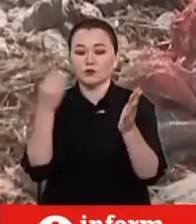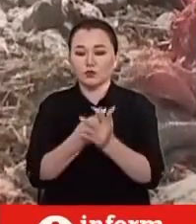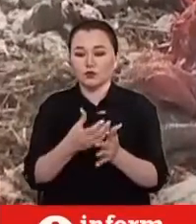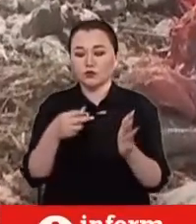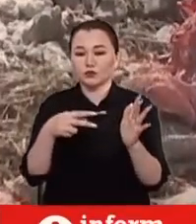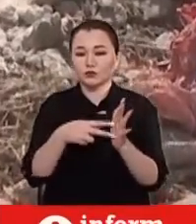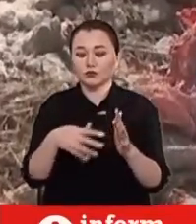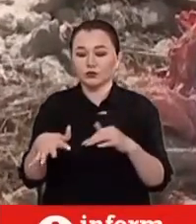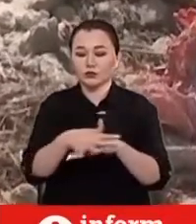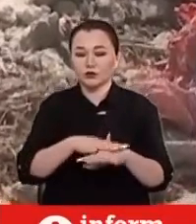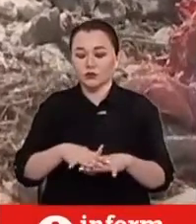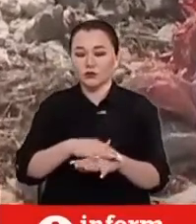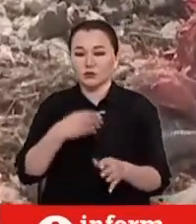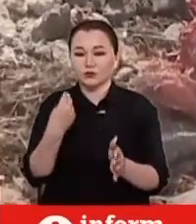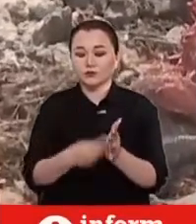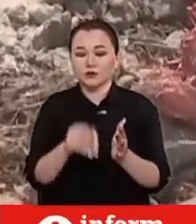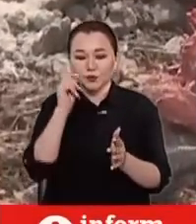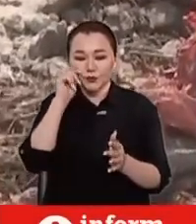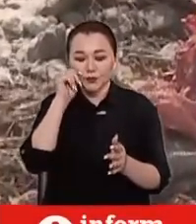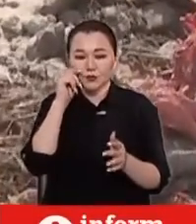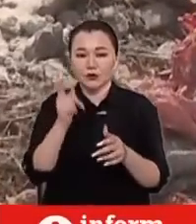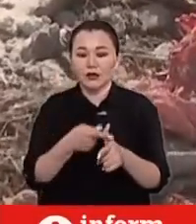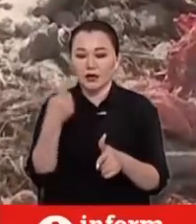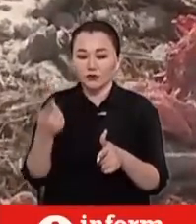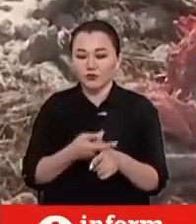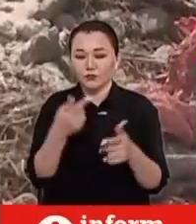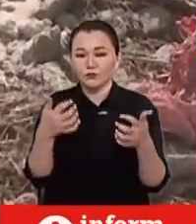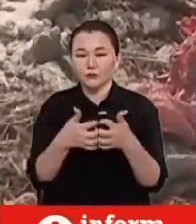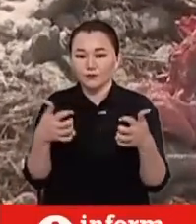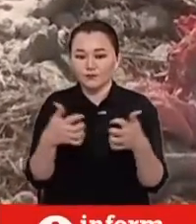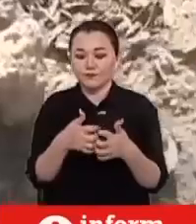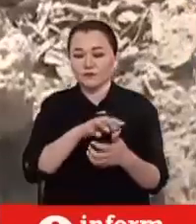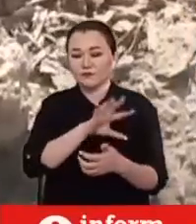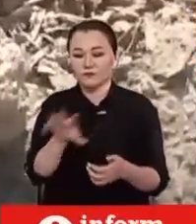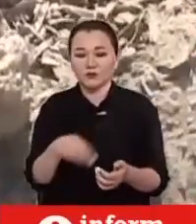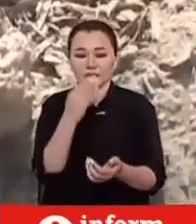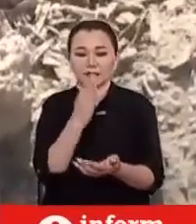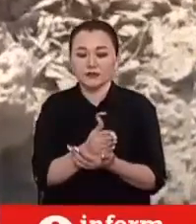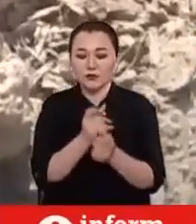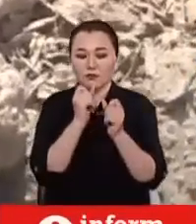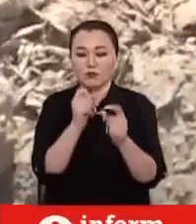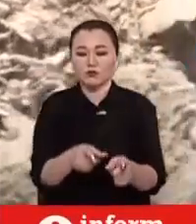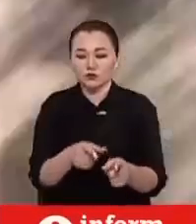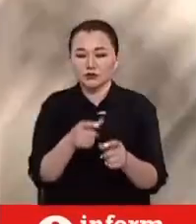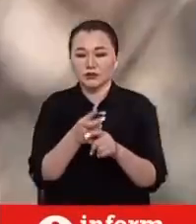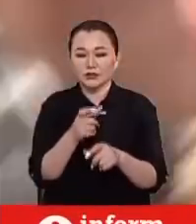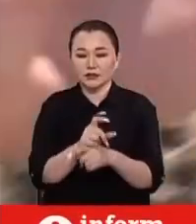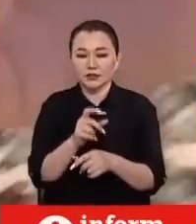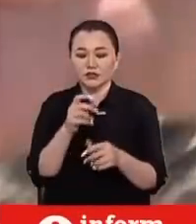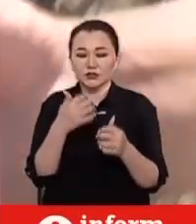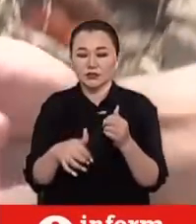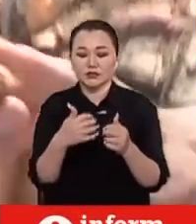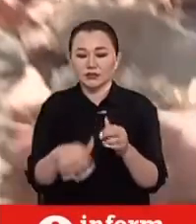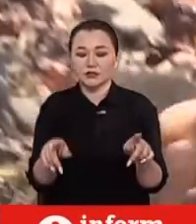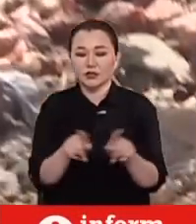халықтың қалтасын қаққан пияз, картоп, қырыққабат өнімдері де бар. Ал қоқысқа көмілген көкөністердің арасынан